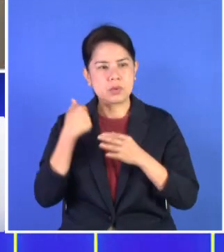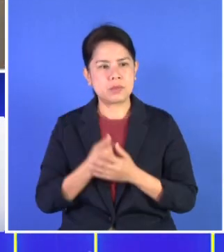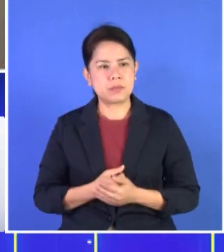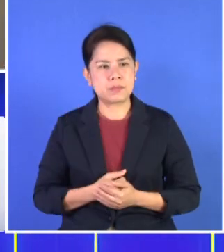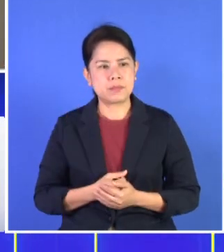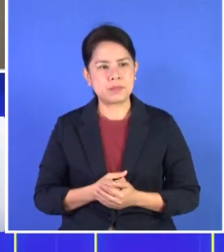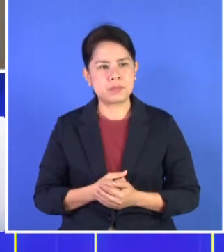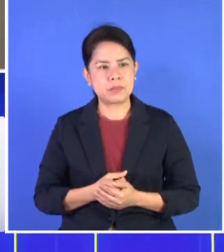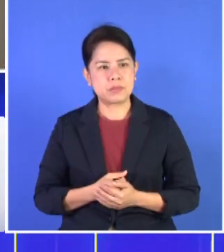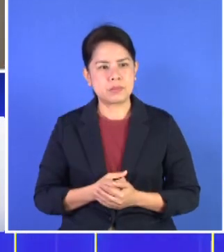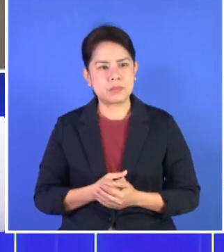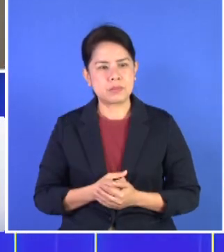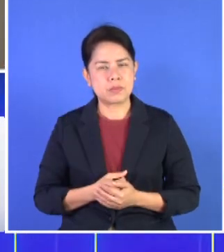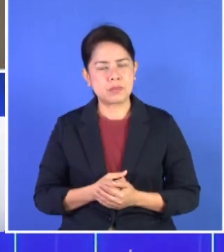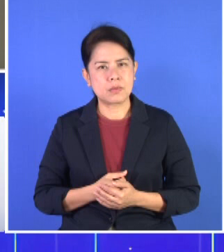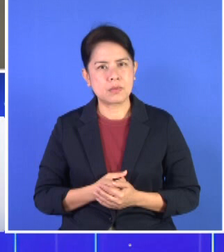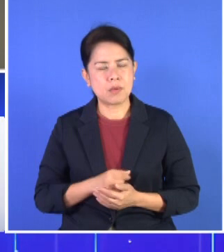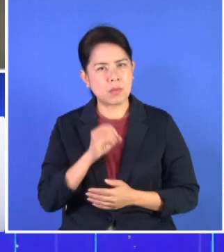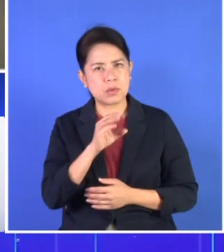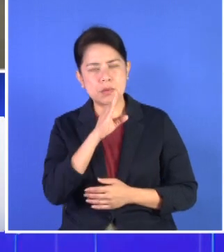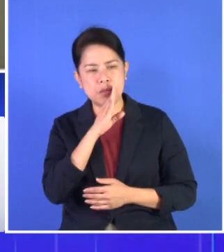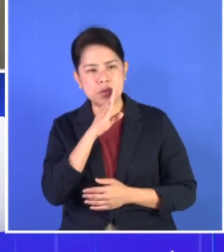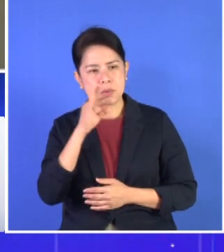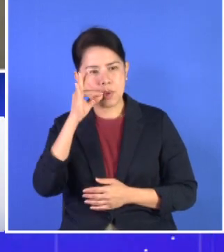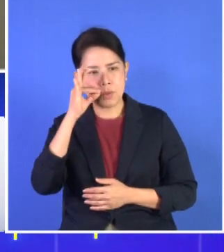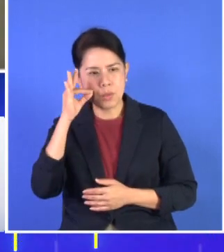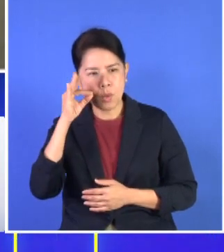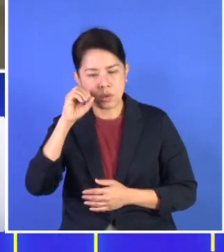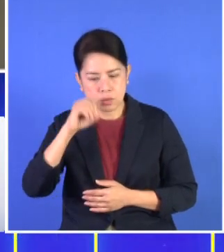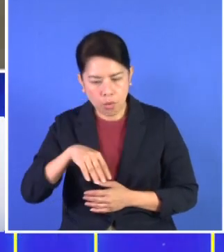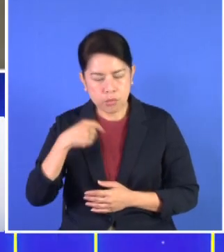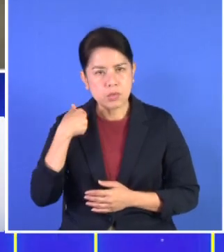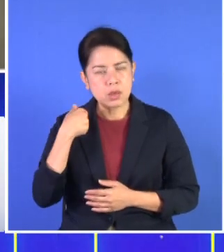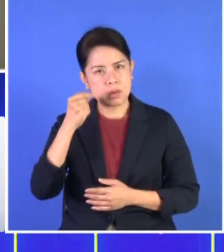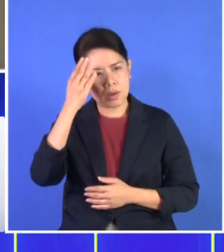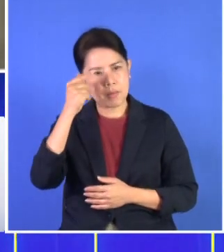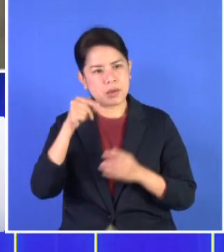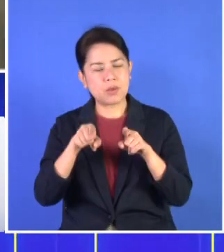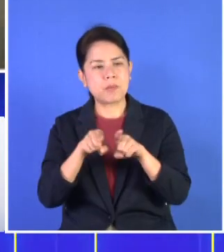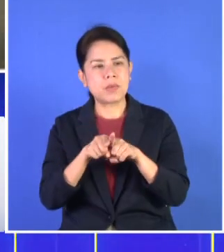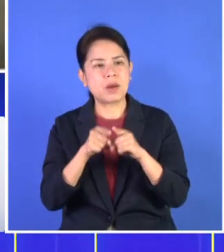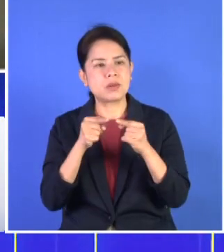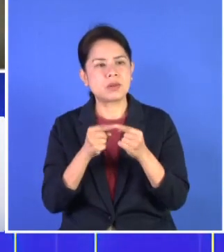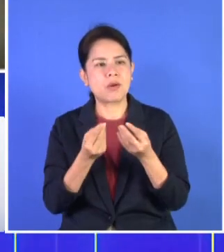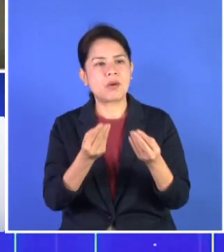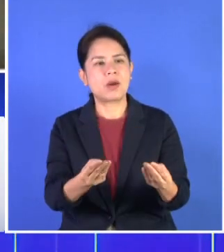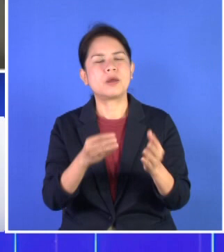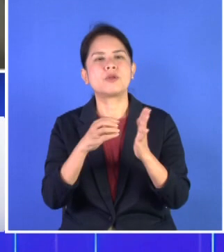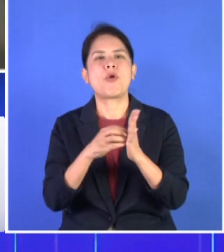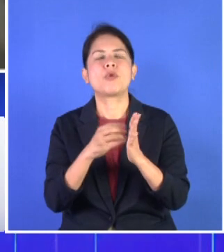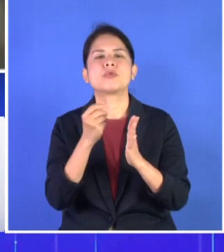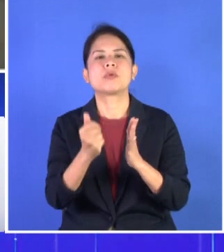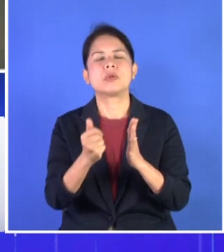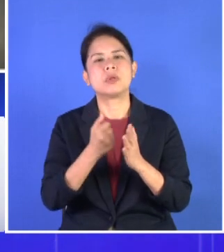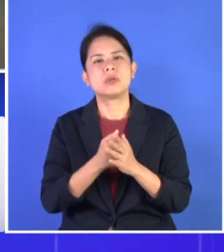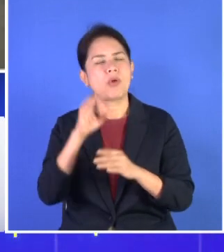หลุดให้ใครเห็นเหรอแล้วถ้าหลุดแล้วแบบเออทเหมือนเขาทิ้งเอาไว้ให้เจ้าของอเหรอไอย่างเงี้ยแล้วก็บอกว่าเก็บไปสิอันนี้โชคดีออความ